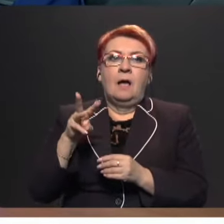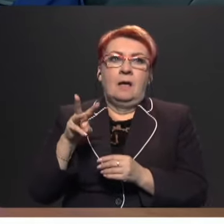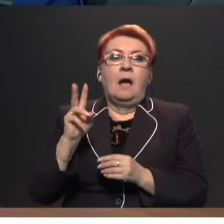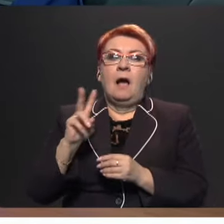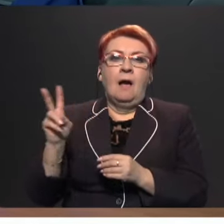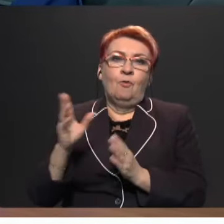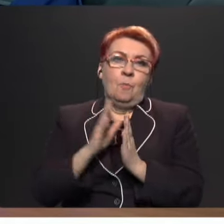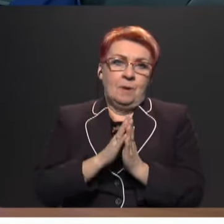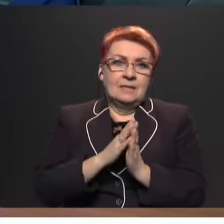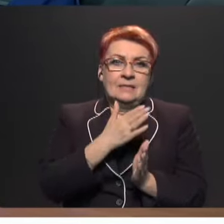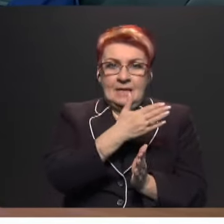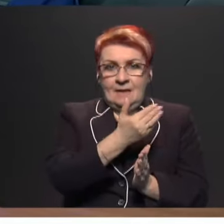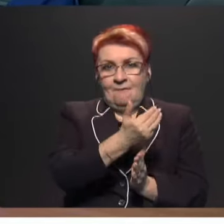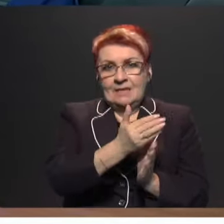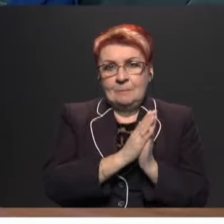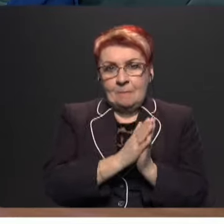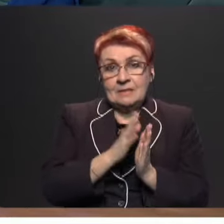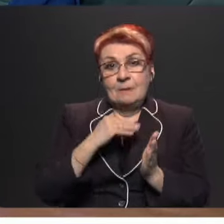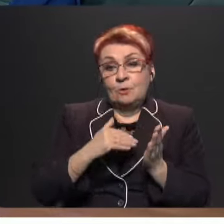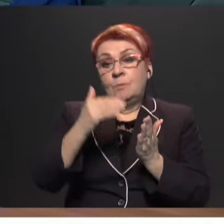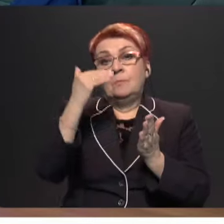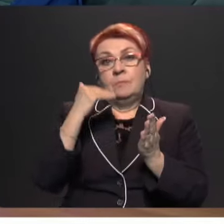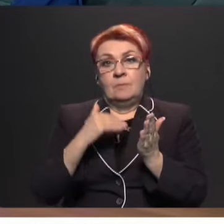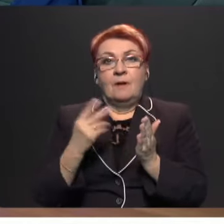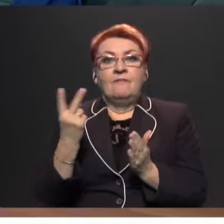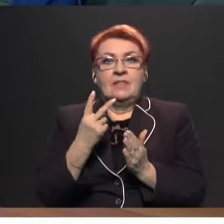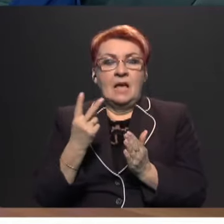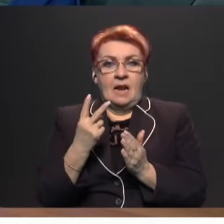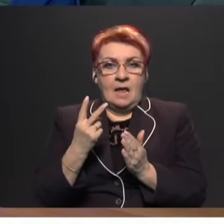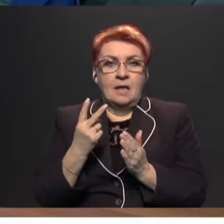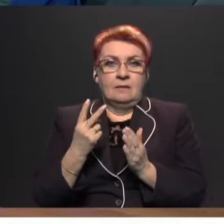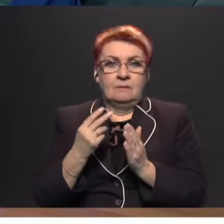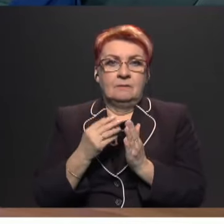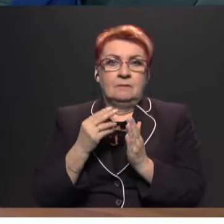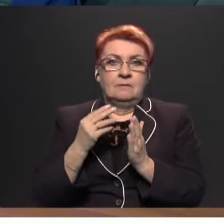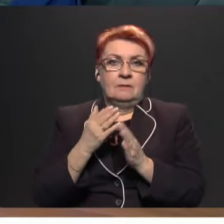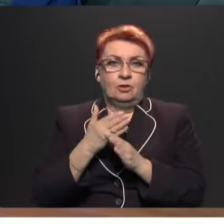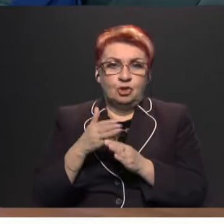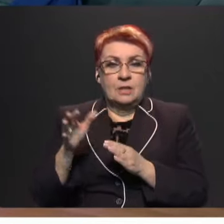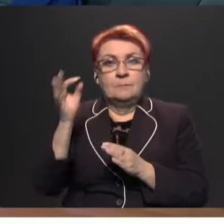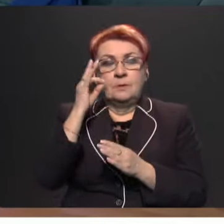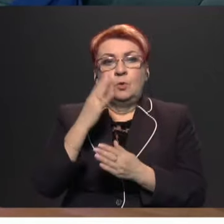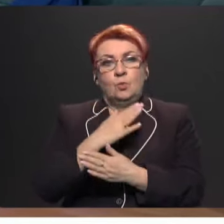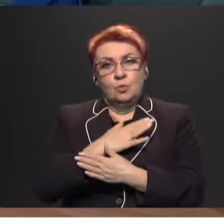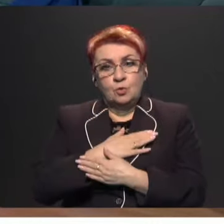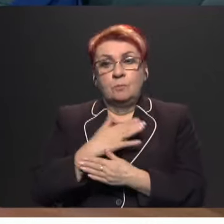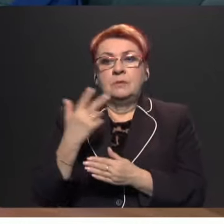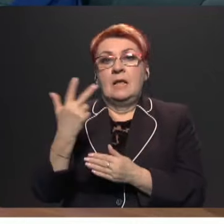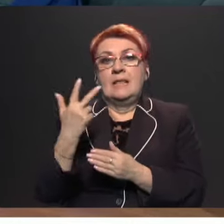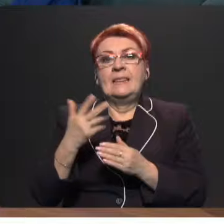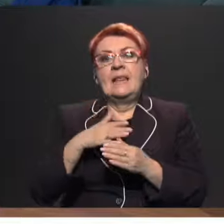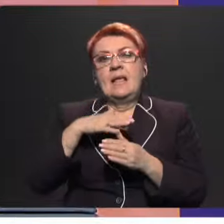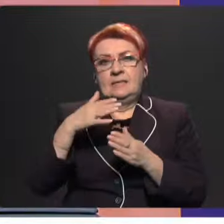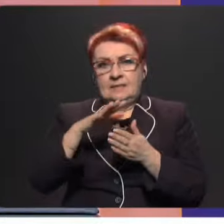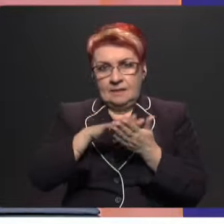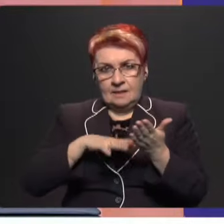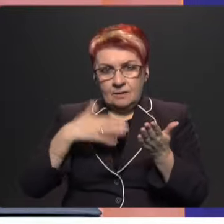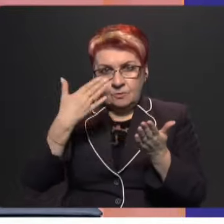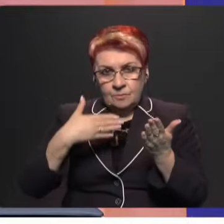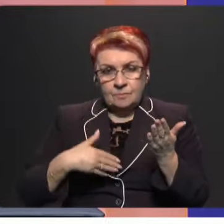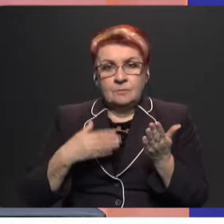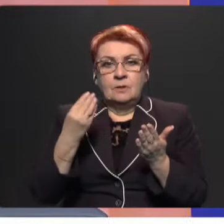помолиться. Читаешь вторую часть, опять «Слава и ныне», поминаешь усопших, читаешь третью часть, там